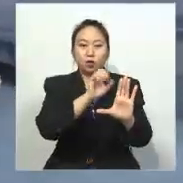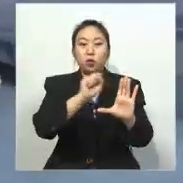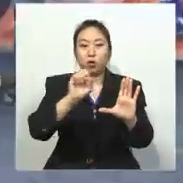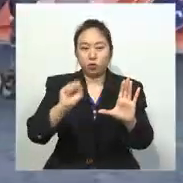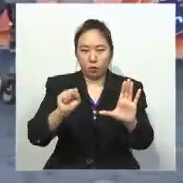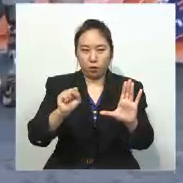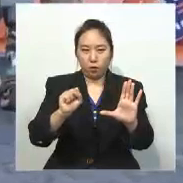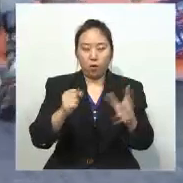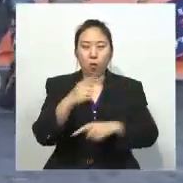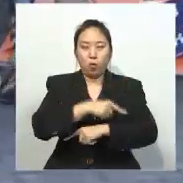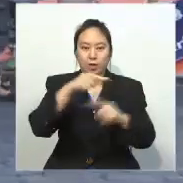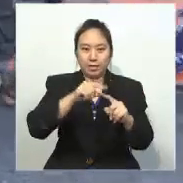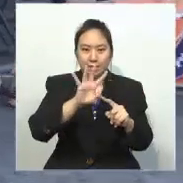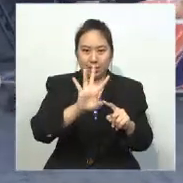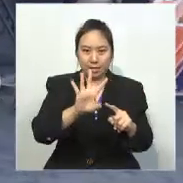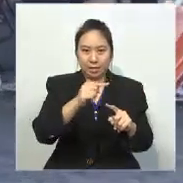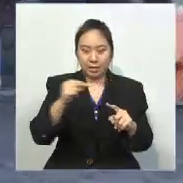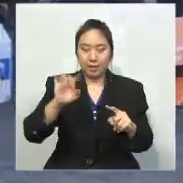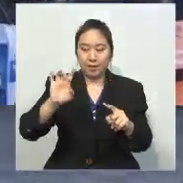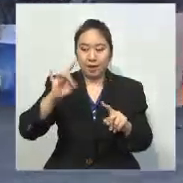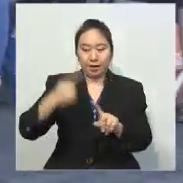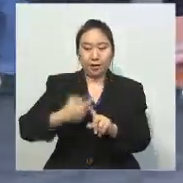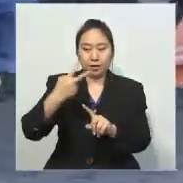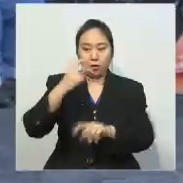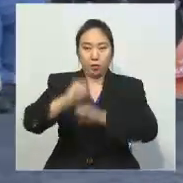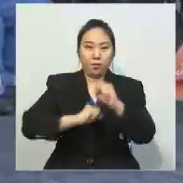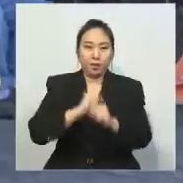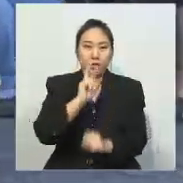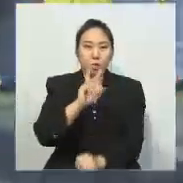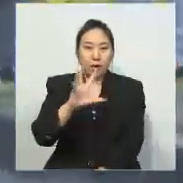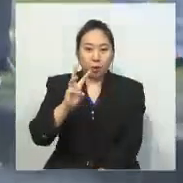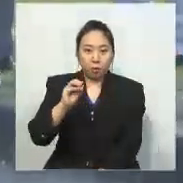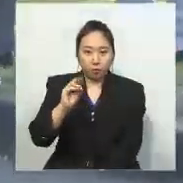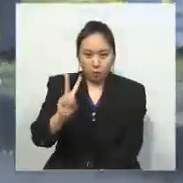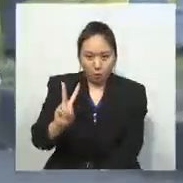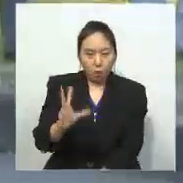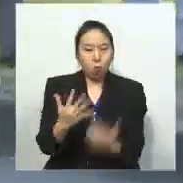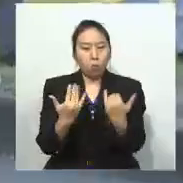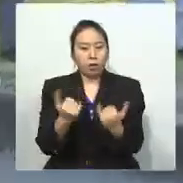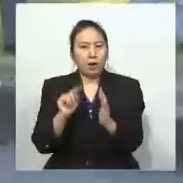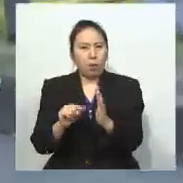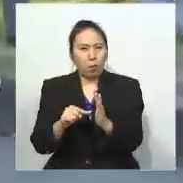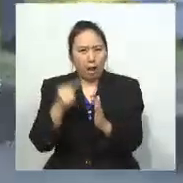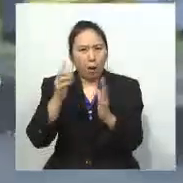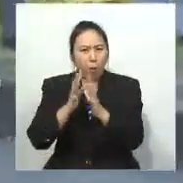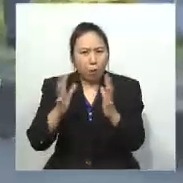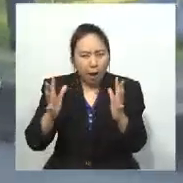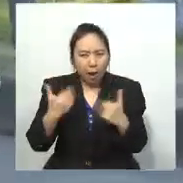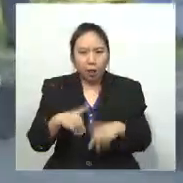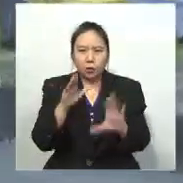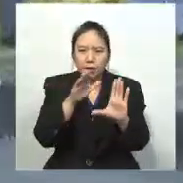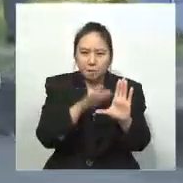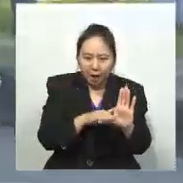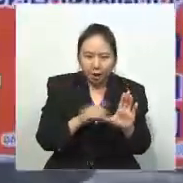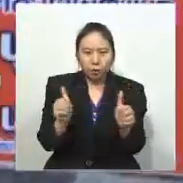ตเลือกตั้งระหว่างวันที่4ถึง8กุมภาพันธ์2562ซึ่งบรรยากาศในวันแรกก็เป็นไปด้วยความคึกคักบรรดาผู้สมัคร